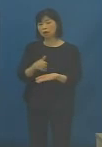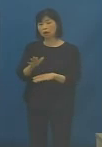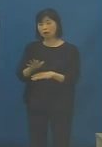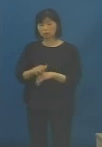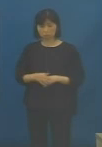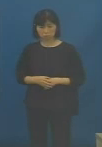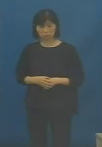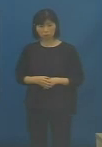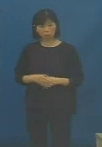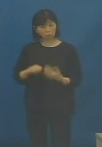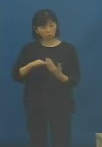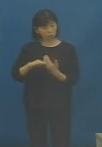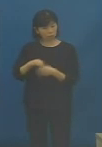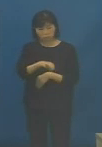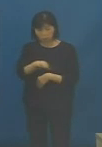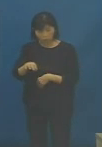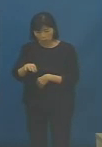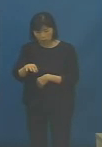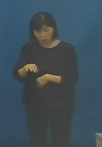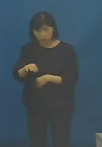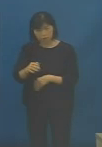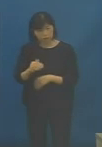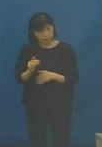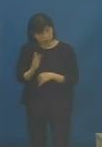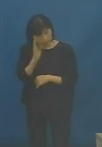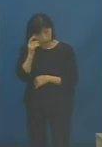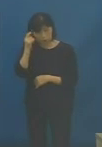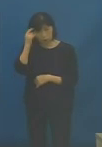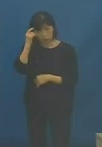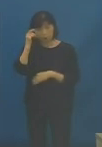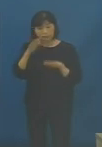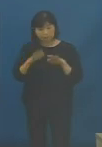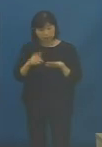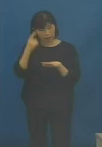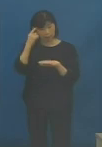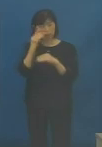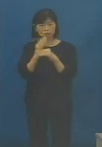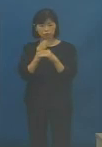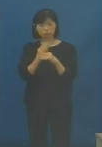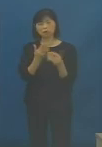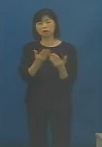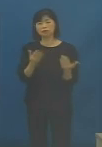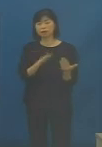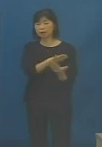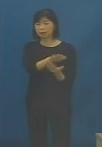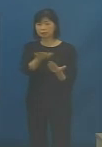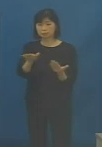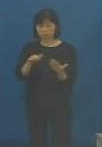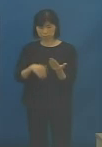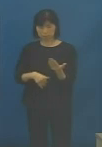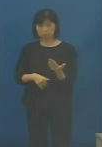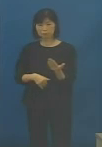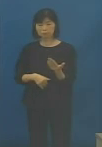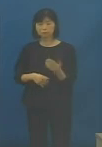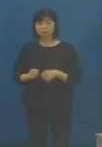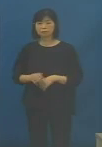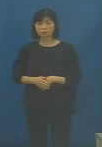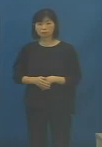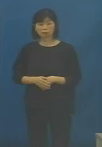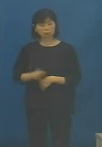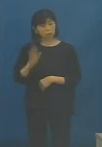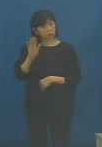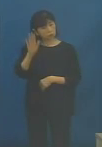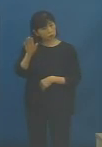ちょっとペース追いつかないですよね。だからまだ今考え中のところ多いです。でそういうところでまた今度9月